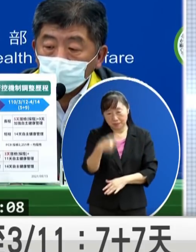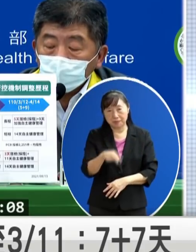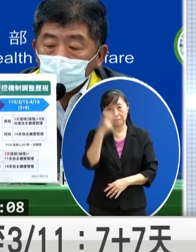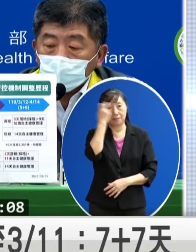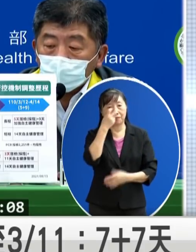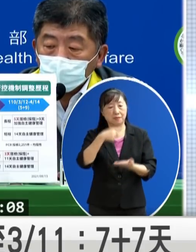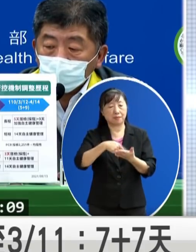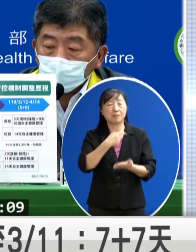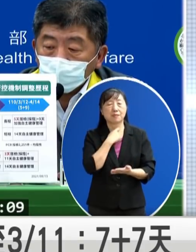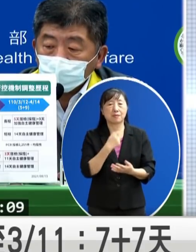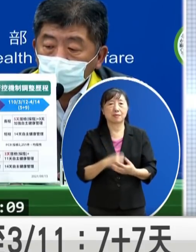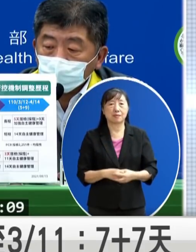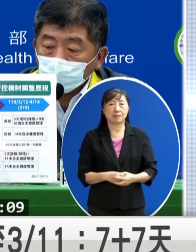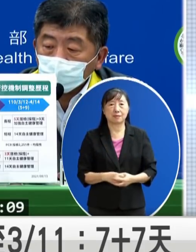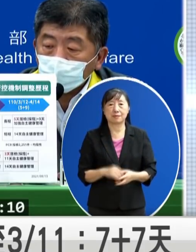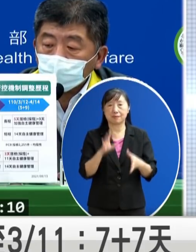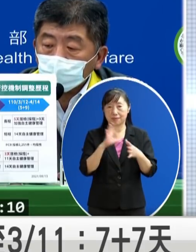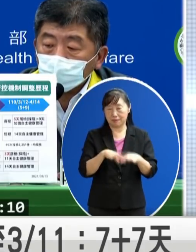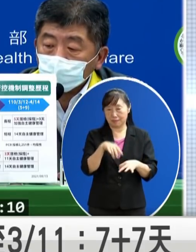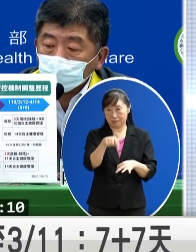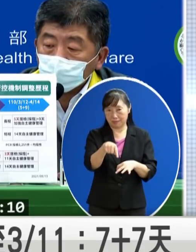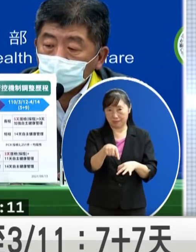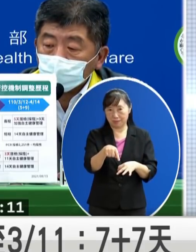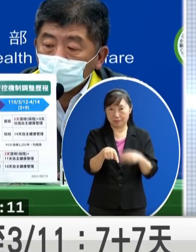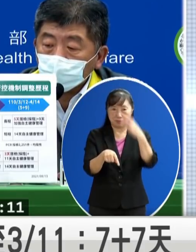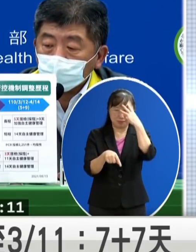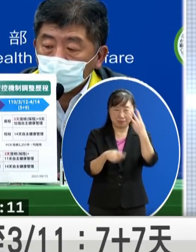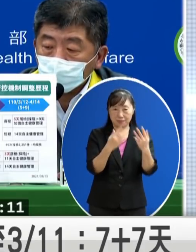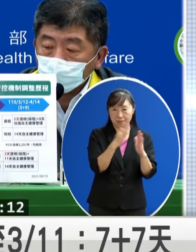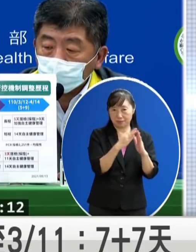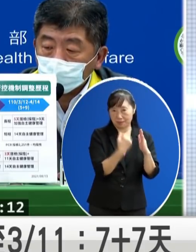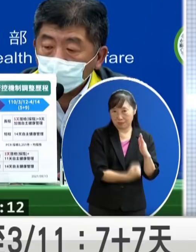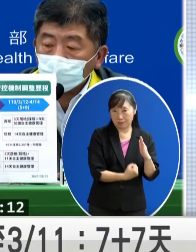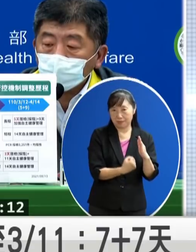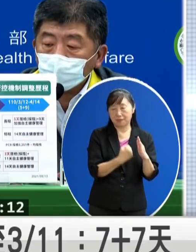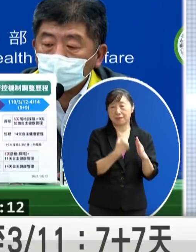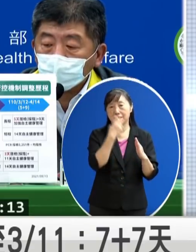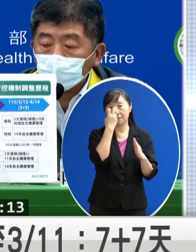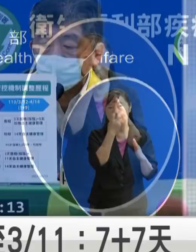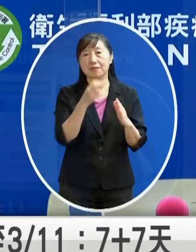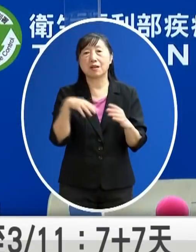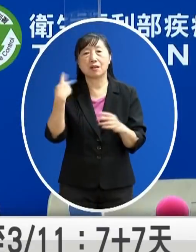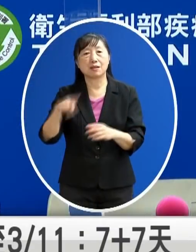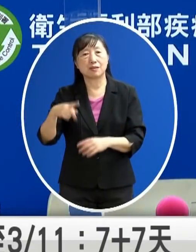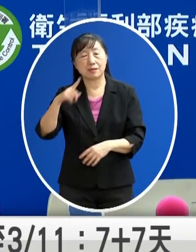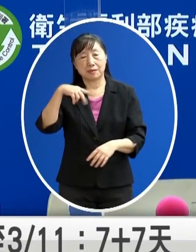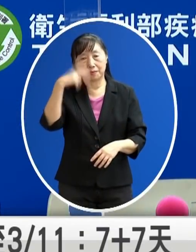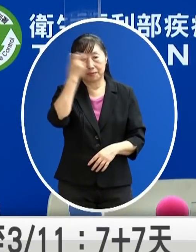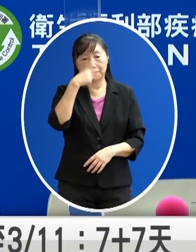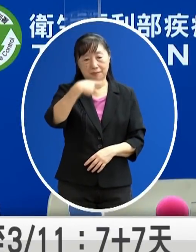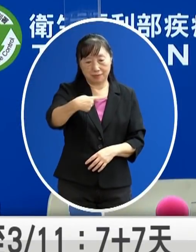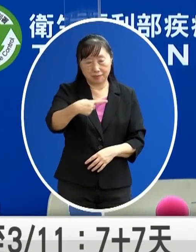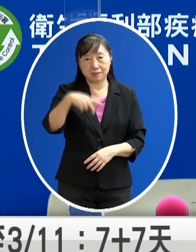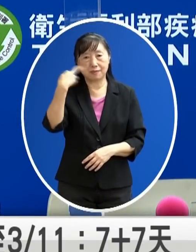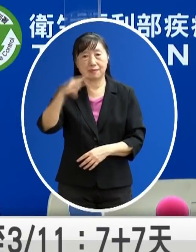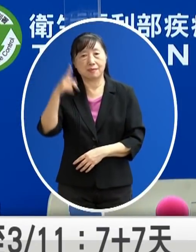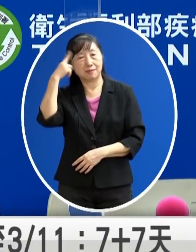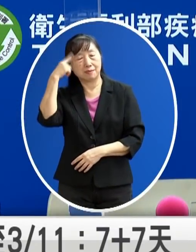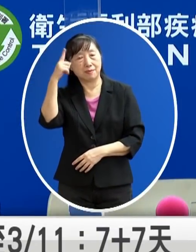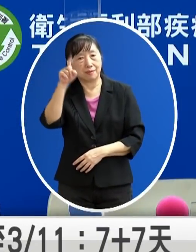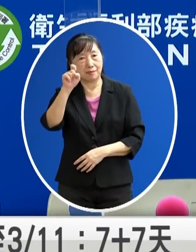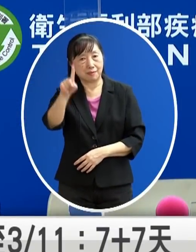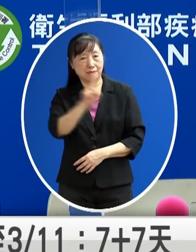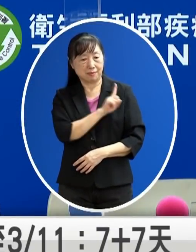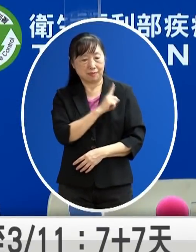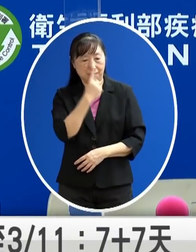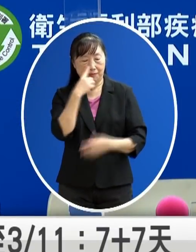采检，所以就变成3天的一些居家检疫加上采阴，那11天的自主健康管理。